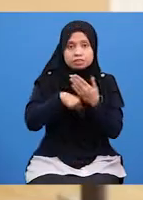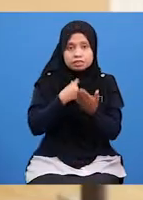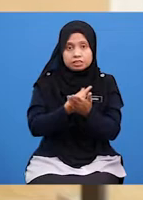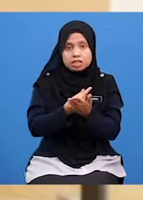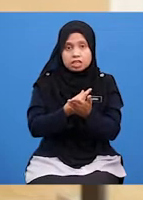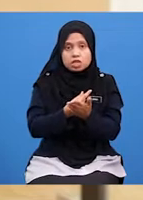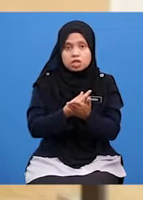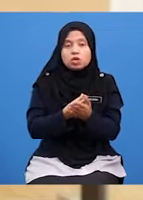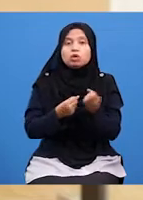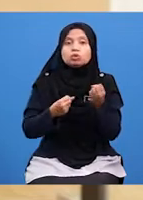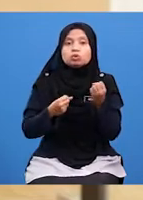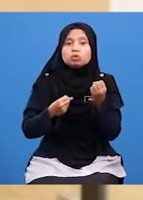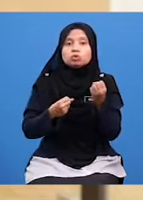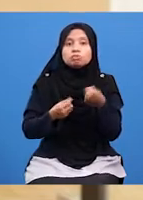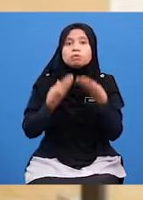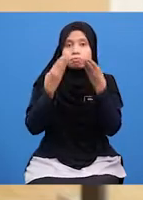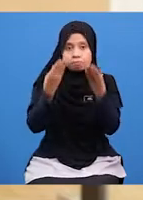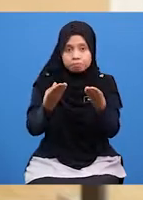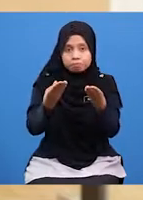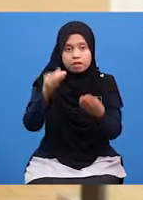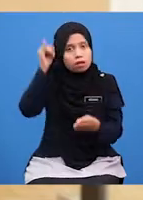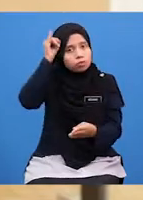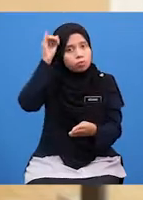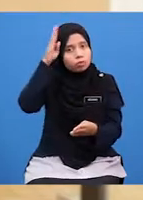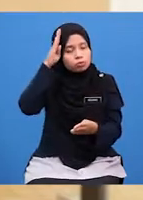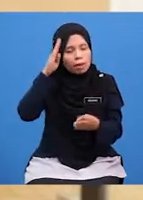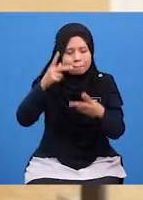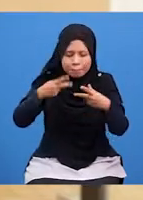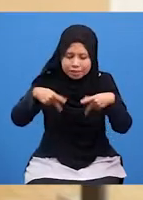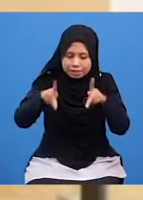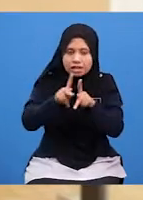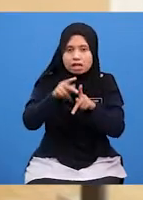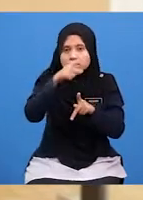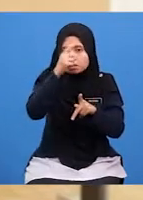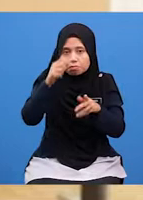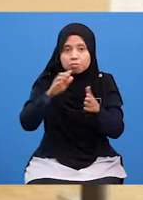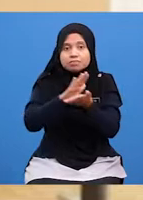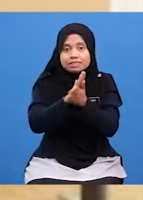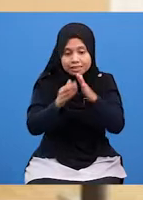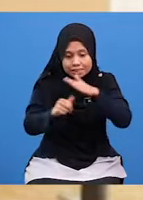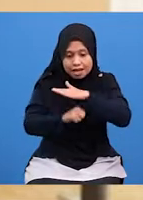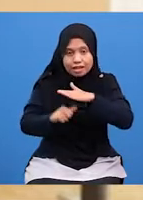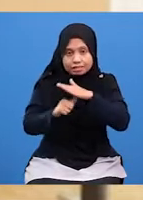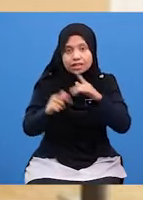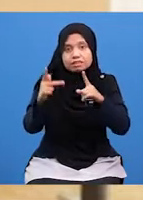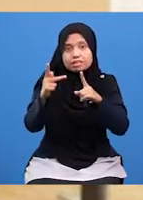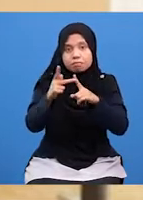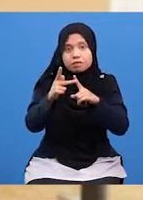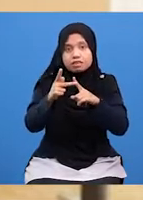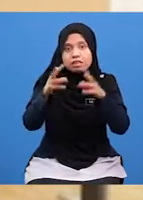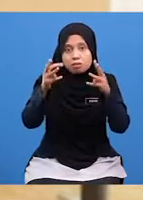Kesimpulannya, sumbangan pengembaraan Ibn Battuta sangat penting kerana menjadi asas kepada